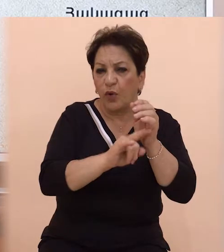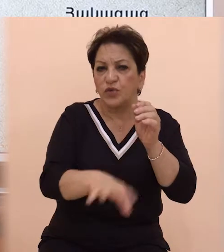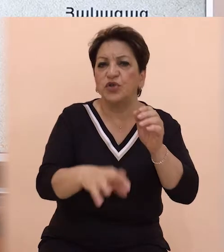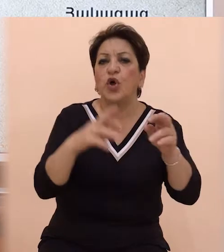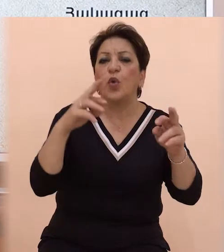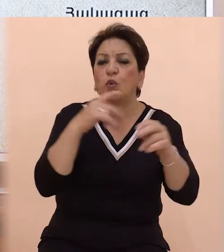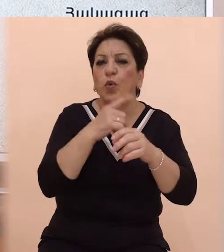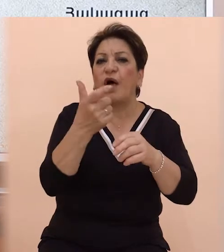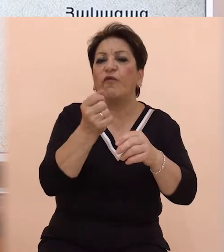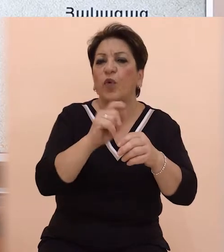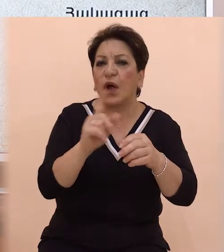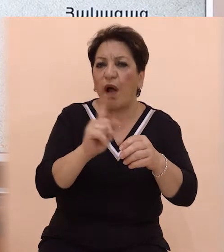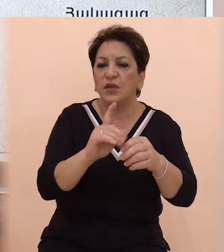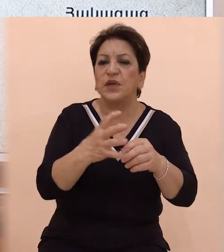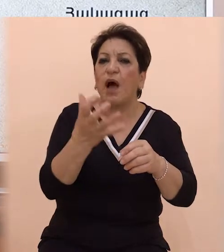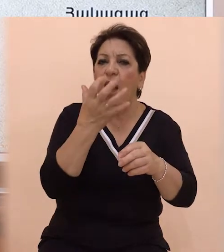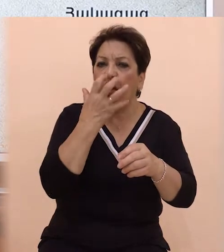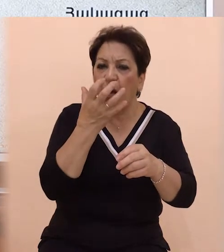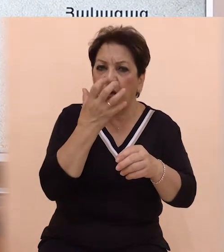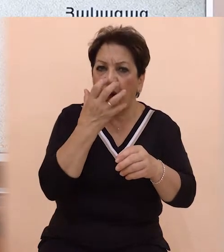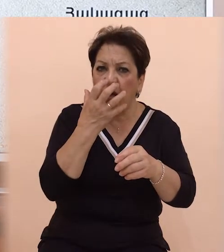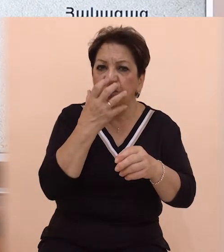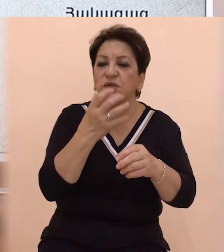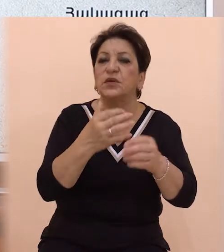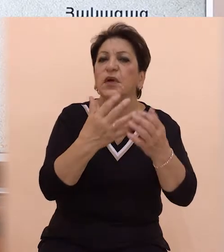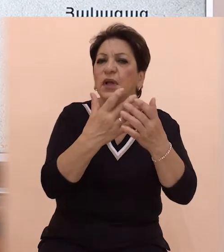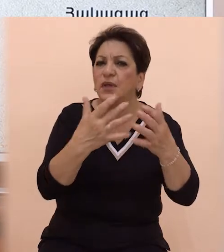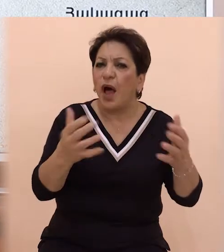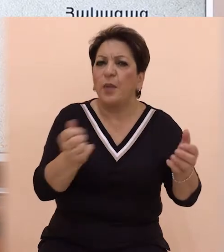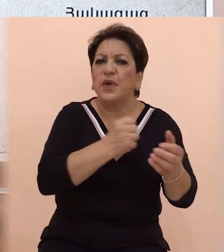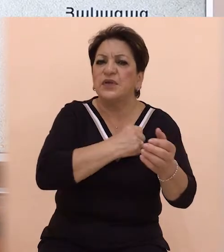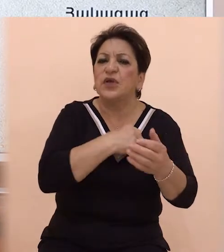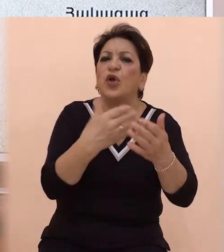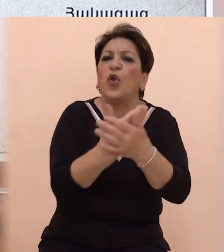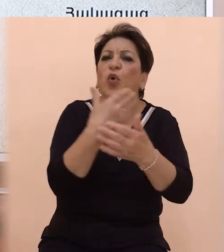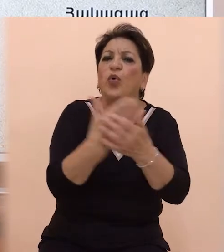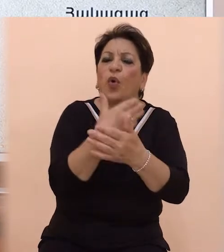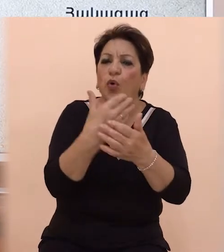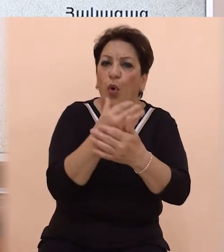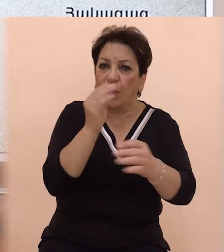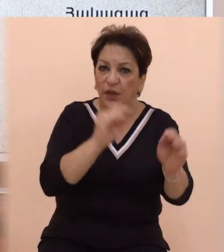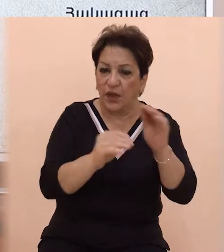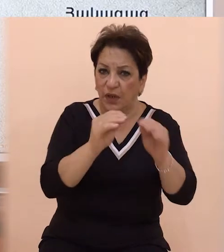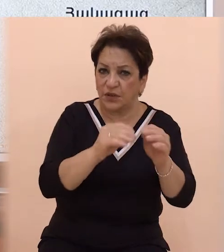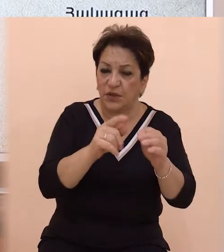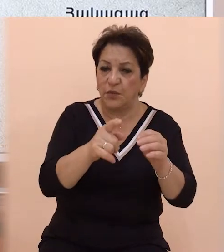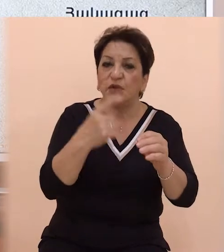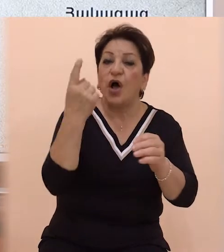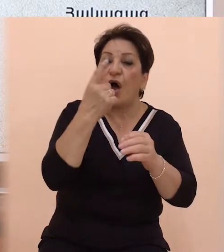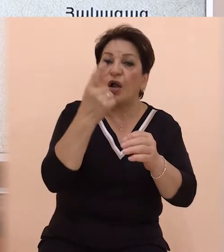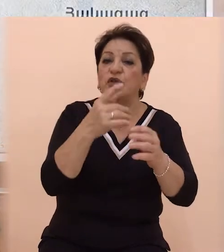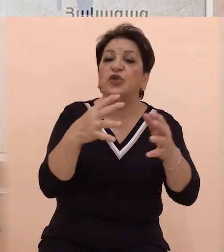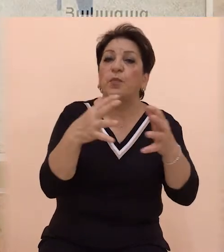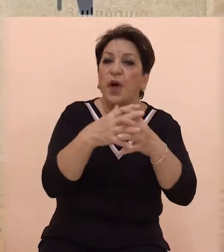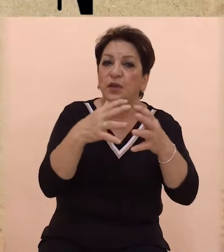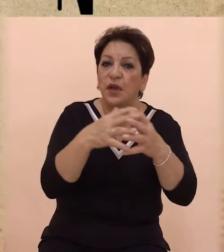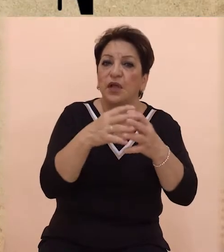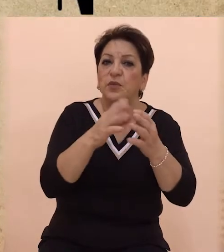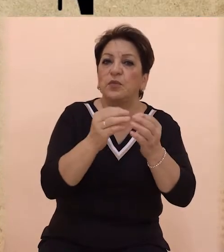թունավոր գազը, հակագազը, բայց սպարազինությունների գլխավոր դերակատարը առաջին աշխարամարդում